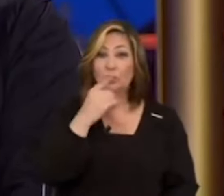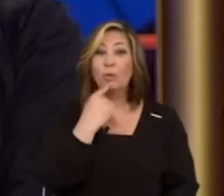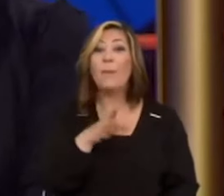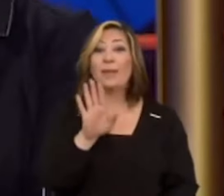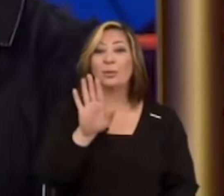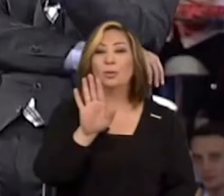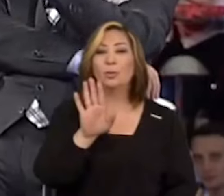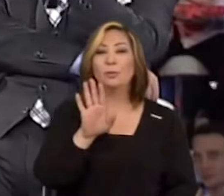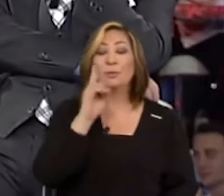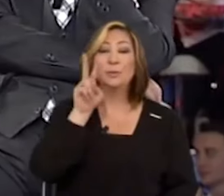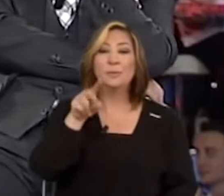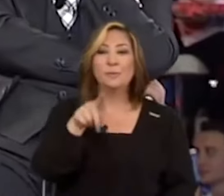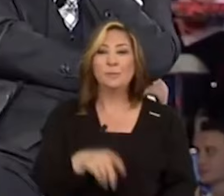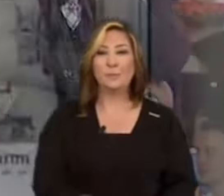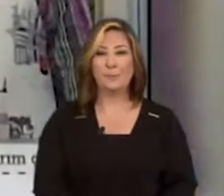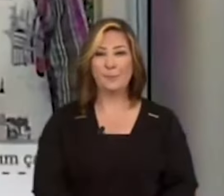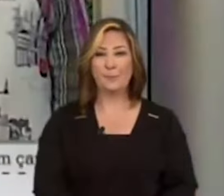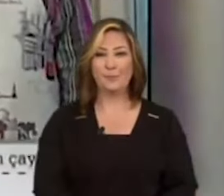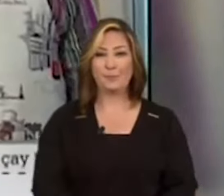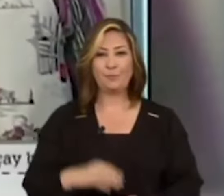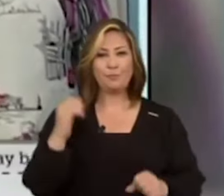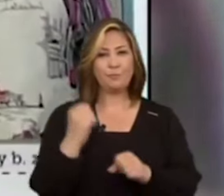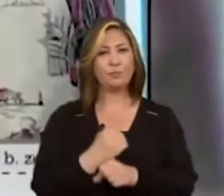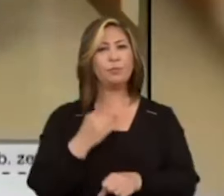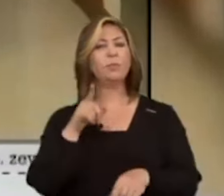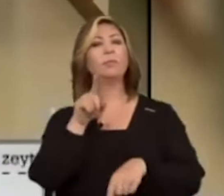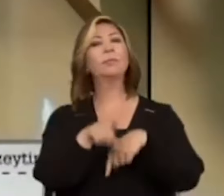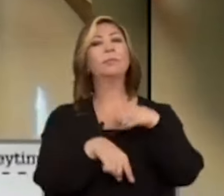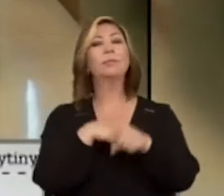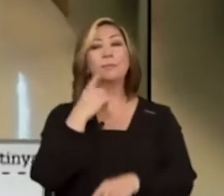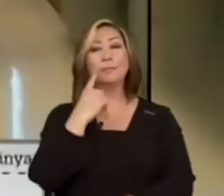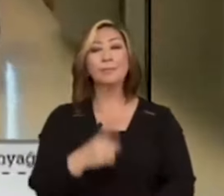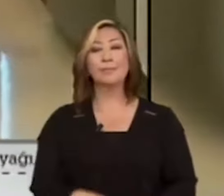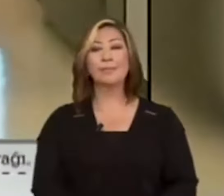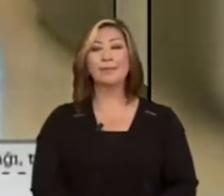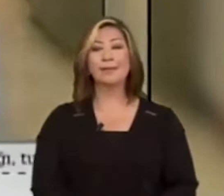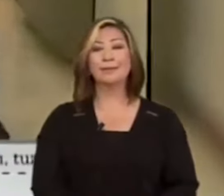söyleme, söyleme. Tamam. Evet, görelim. Taş çıkartıyordun.